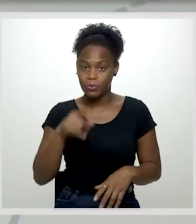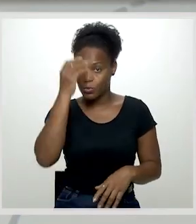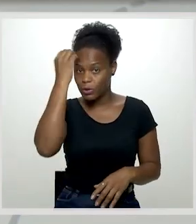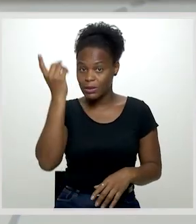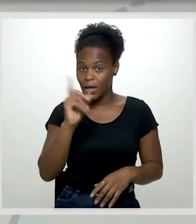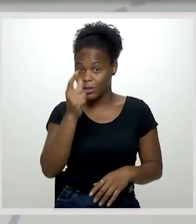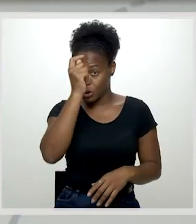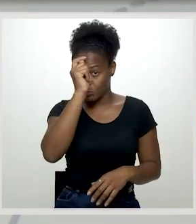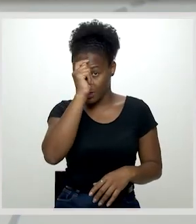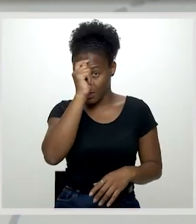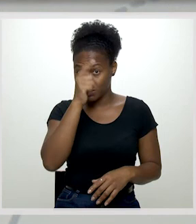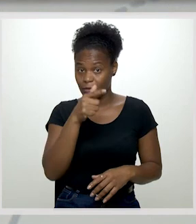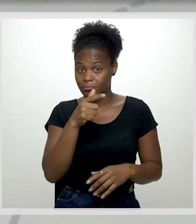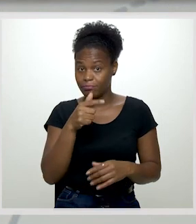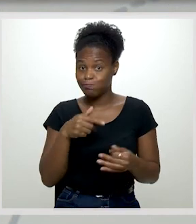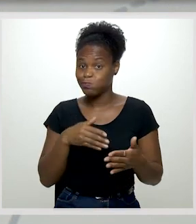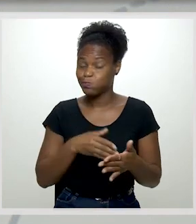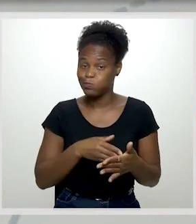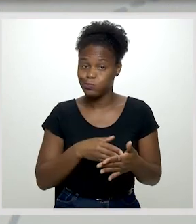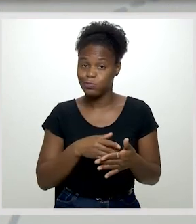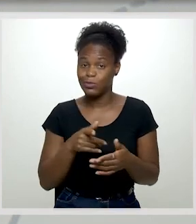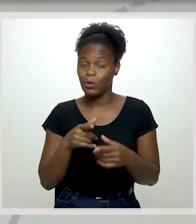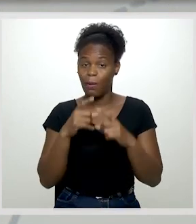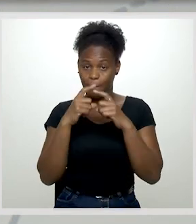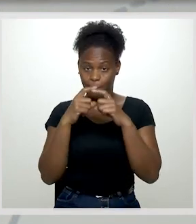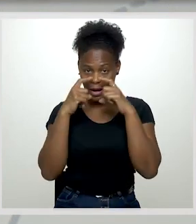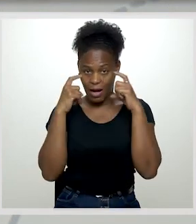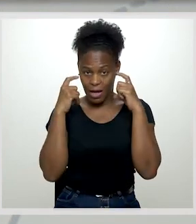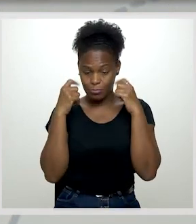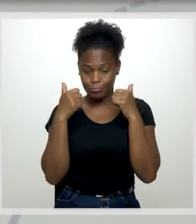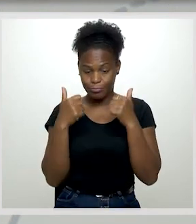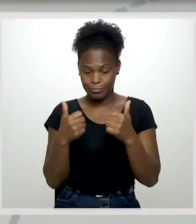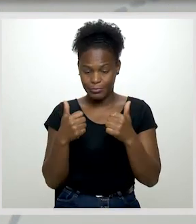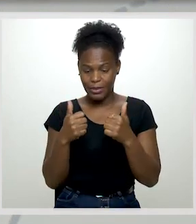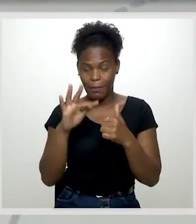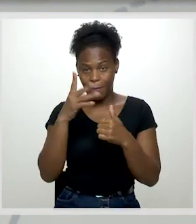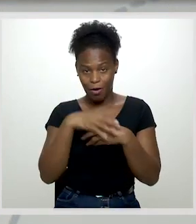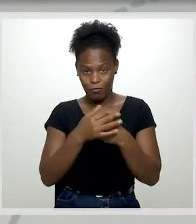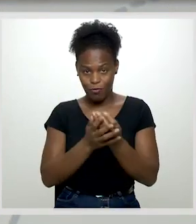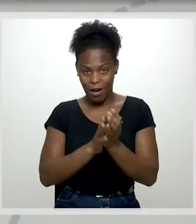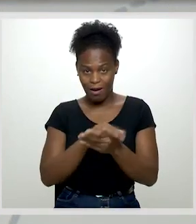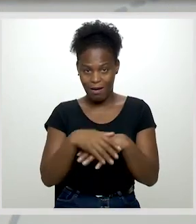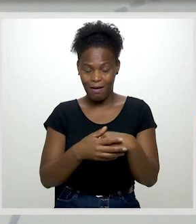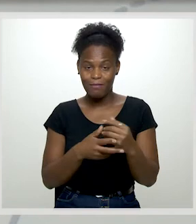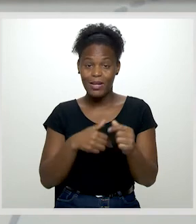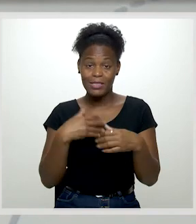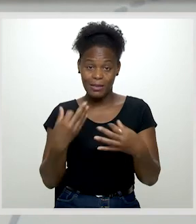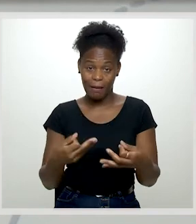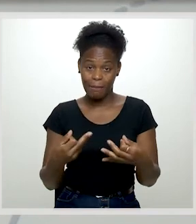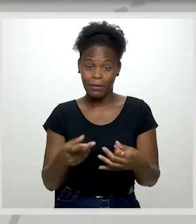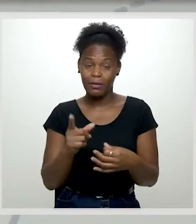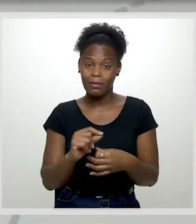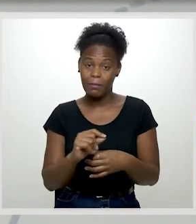N'oublie pas de respecter les gestes barrières, porte correctement ton masque, lave-toi les mains